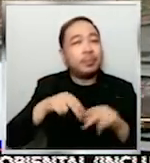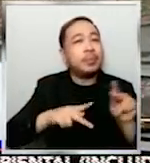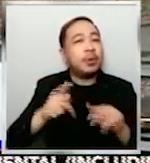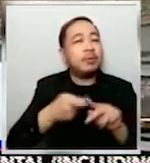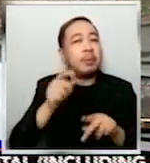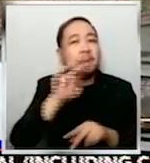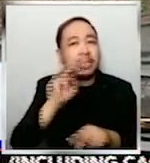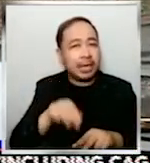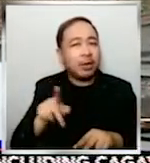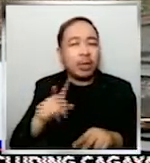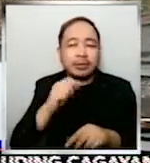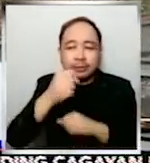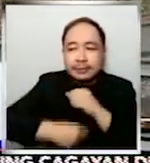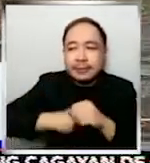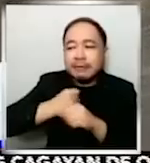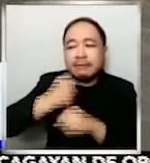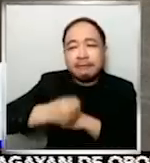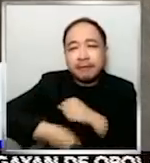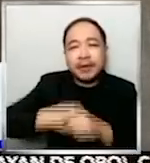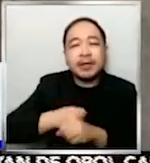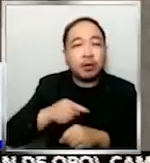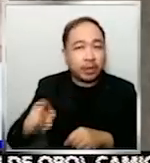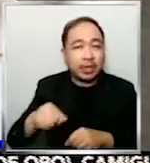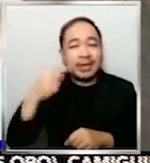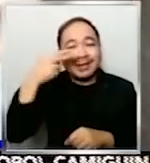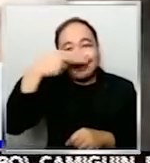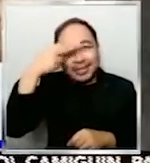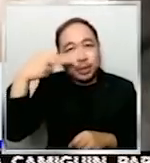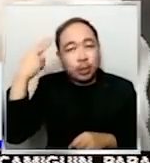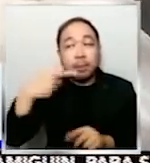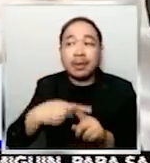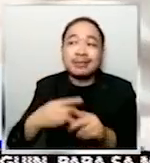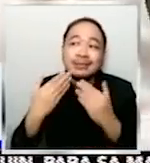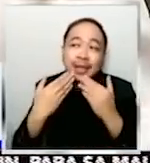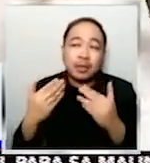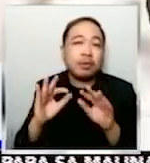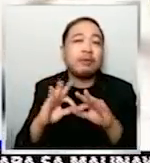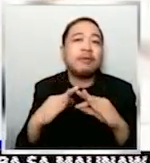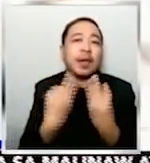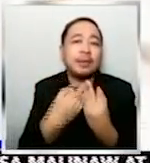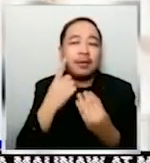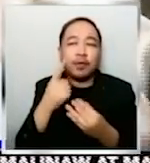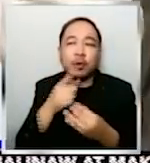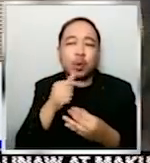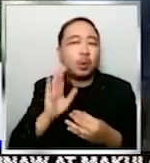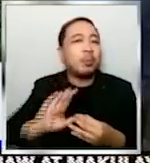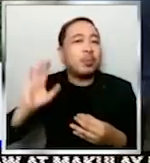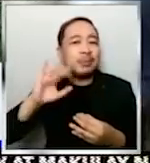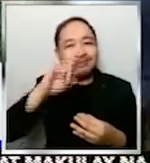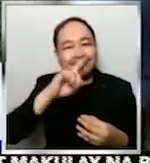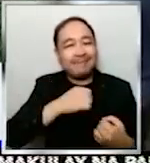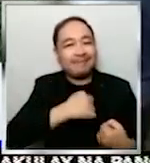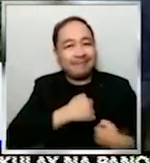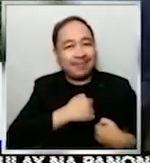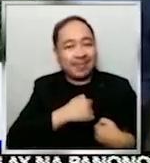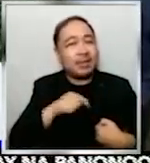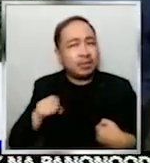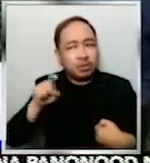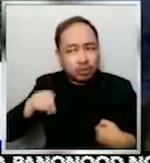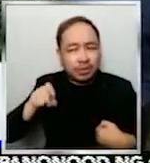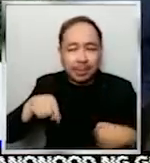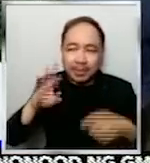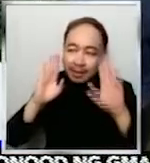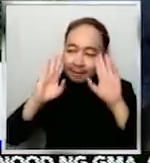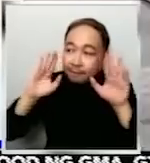magpapasalamat sa mga kaanak ng mga veterano. Sinabi rin ni Moreno na dapat daw pagtuunan ngayon ng pansin ang ating ekonomiya sa gitna